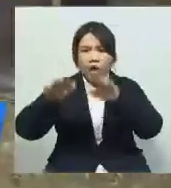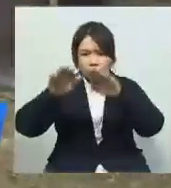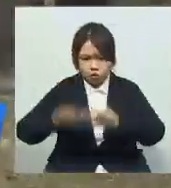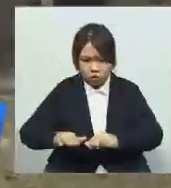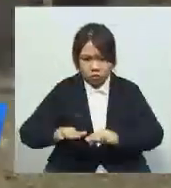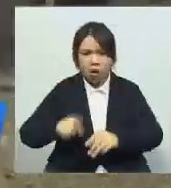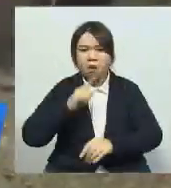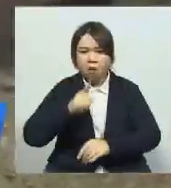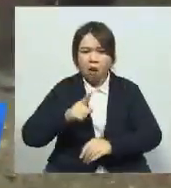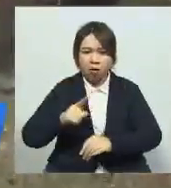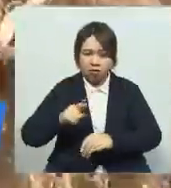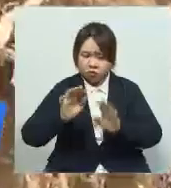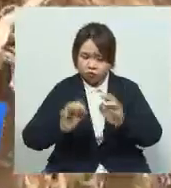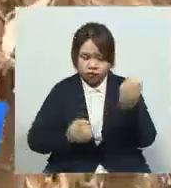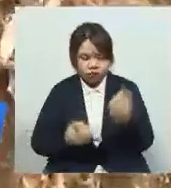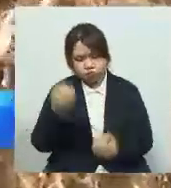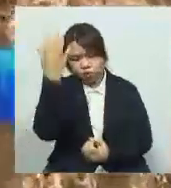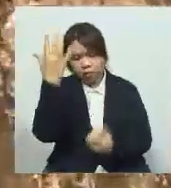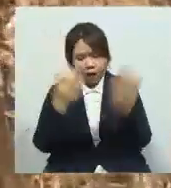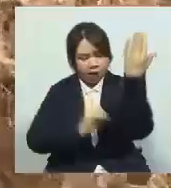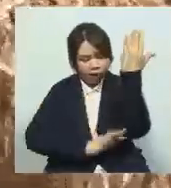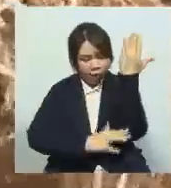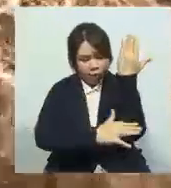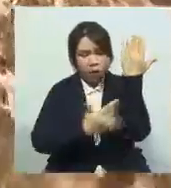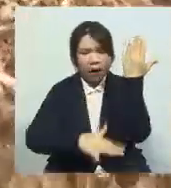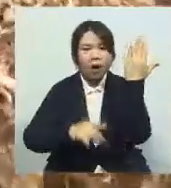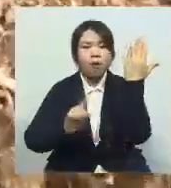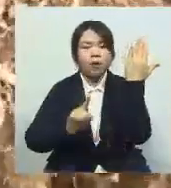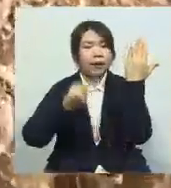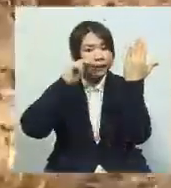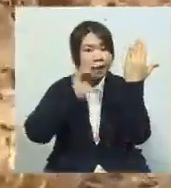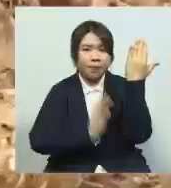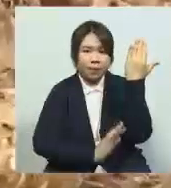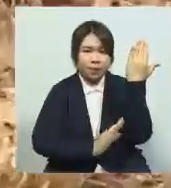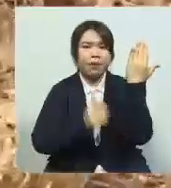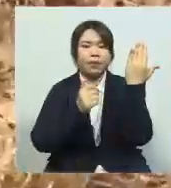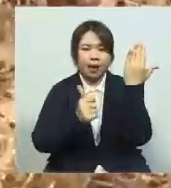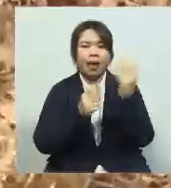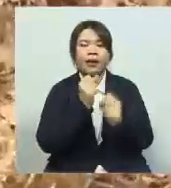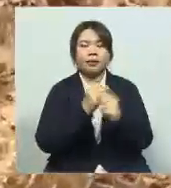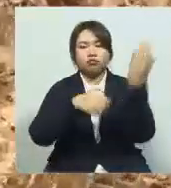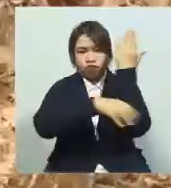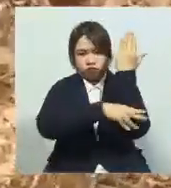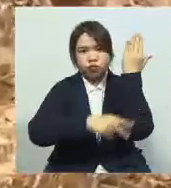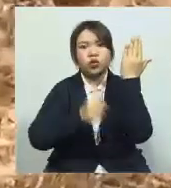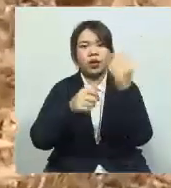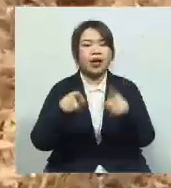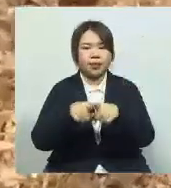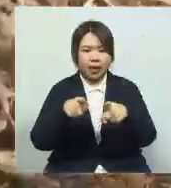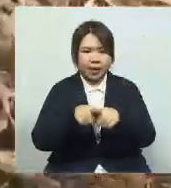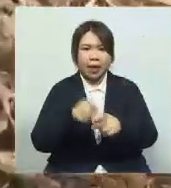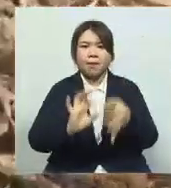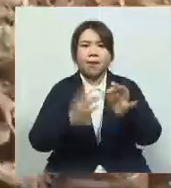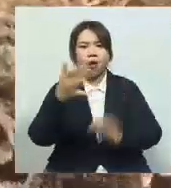การเผานอกจากจะลดควันพิษแล้วยังช่วยดูดซึมน้ำเพิ่มความชุ่มชื้นอีกทั้งยังหมักทำปุ๋ยนะครับบำรุงต้นไม้ได้เป็นอย่